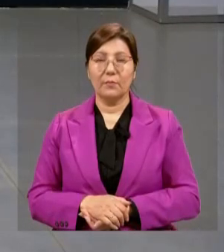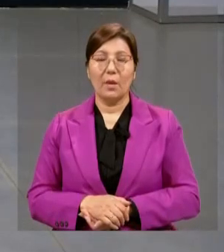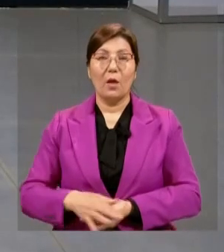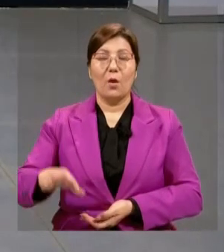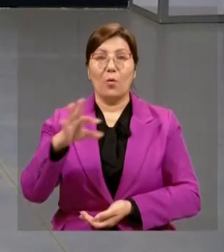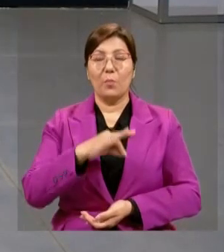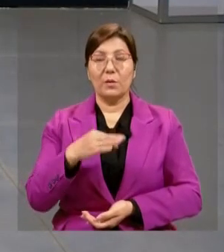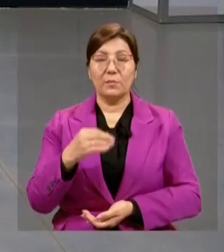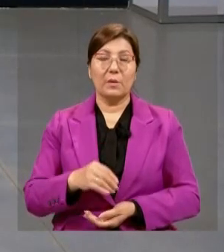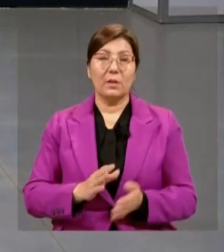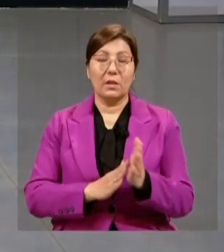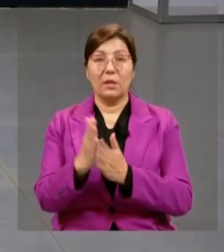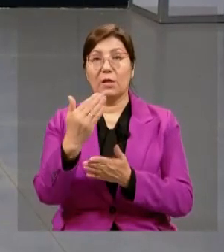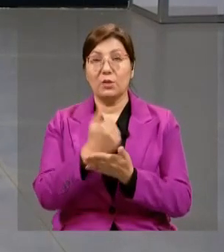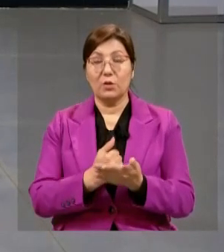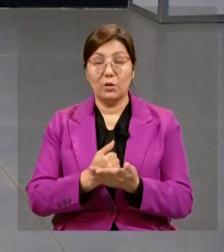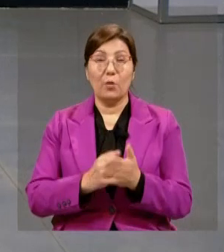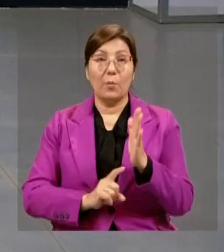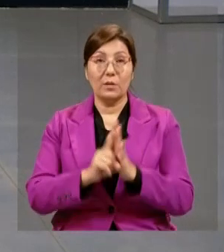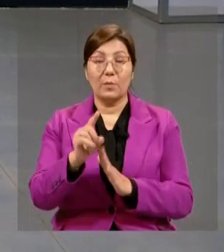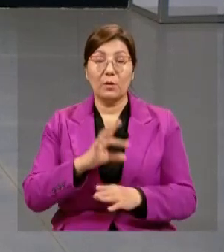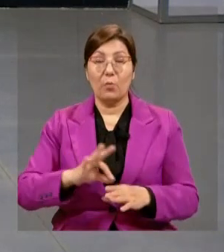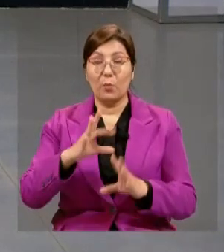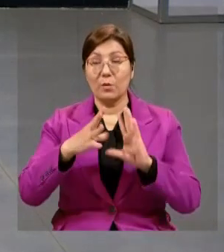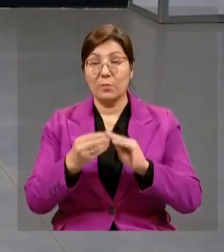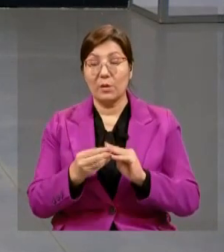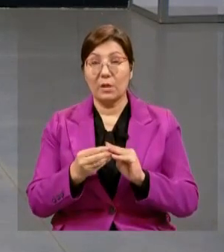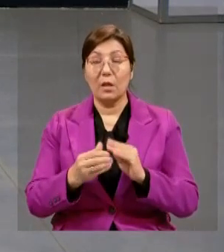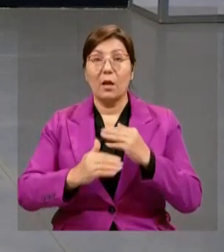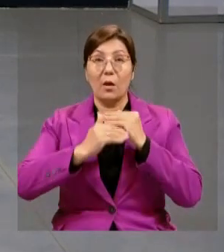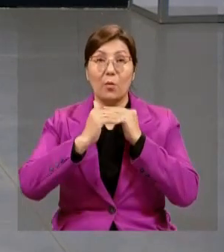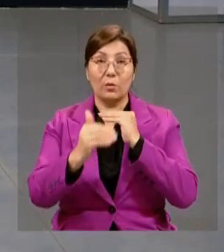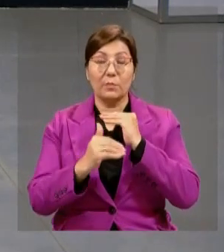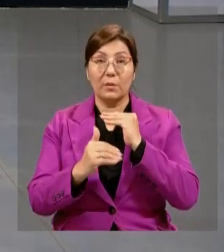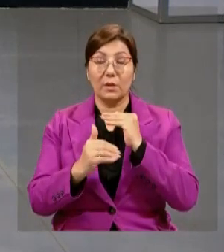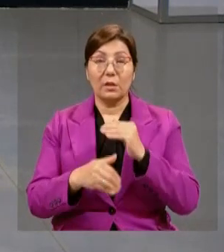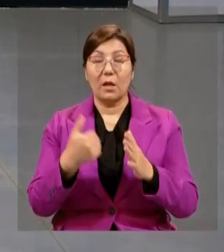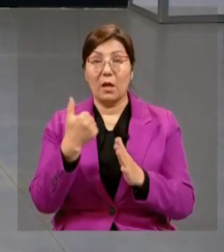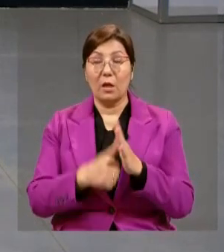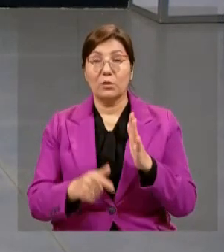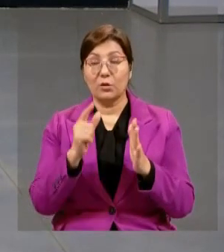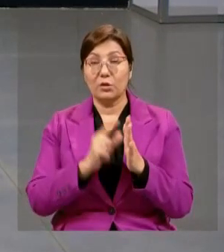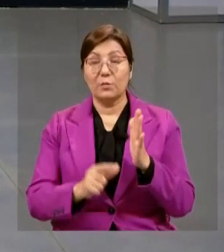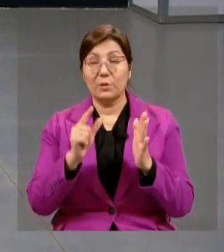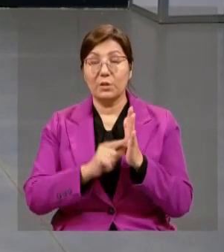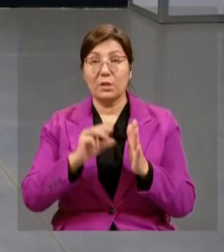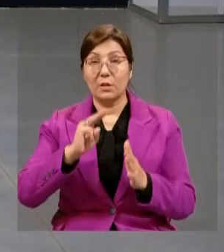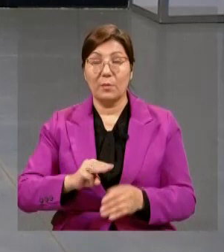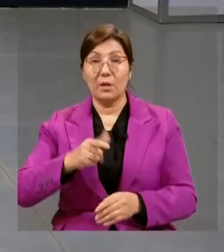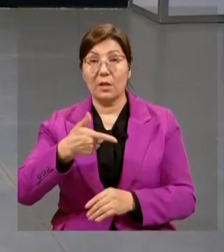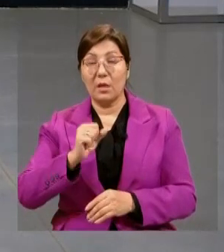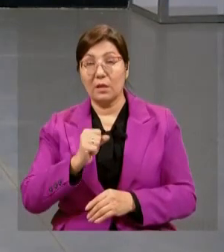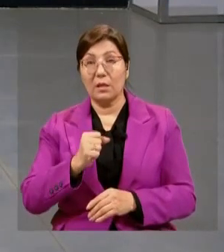Аймақта егін жинау науқаны қызу жүріп жатыр. Биыл облыс бойынша егін алқаптарына барлығы 677 мың гектар жер